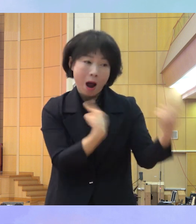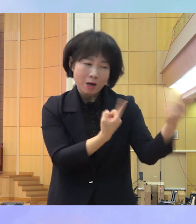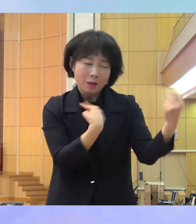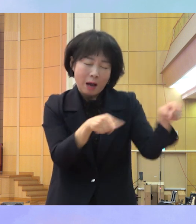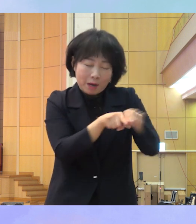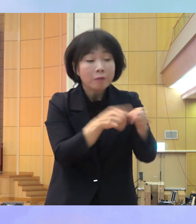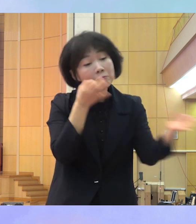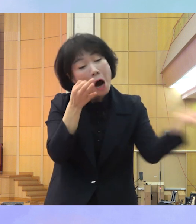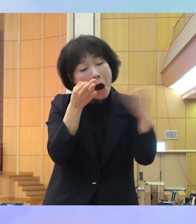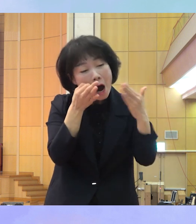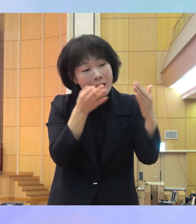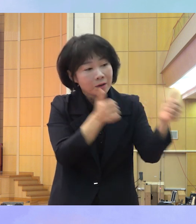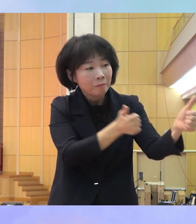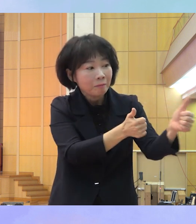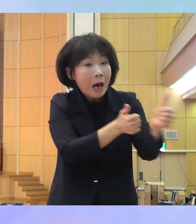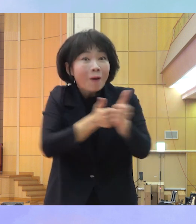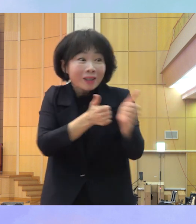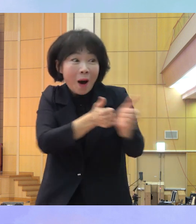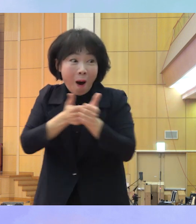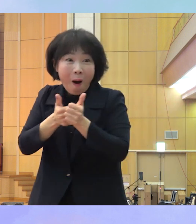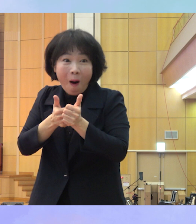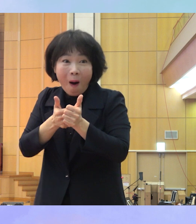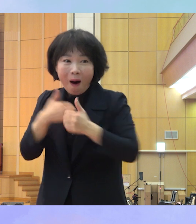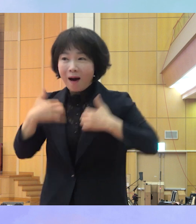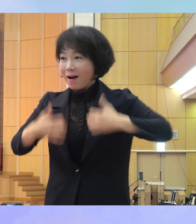교회에 온 그 새신자가